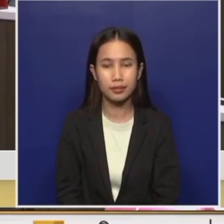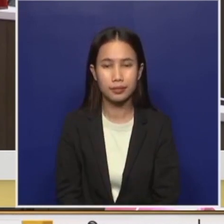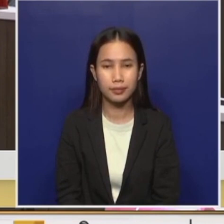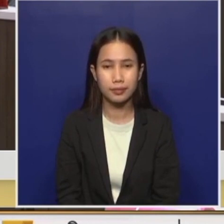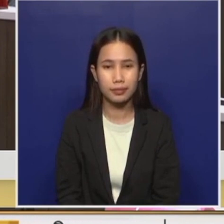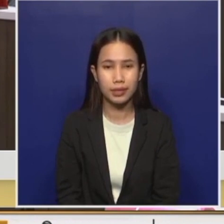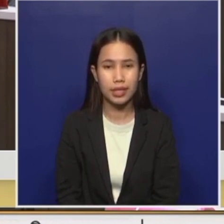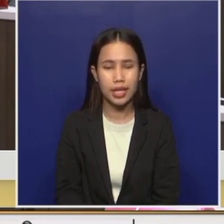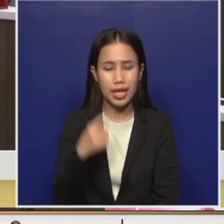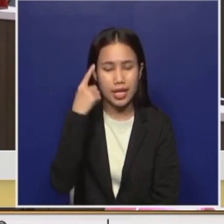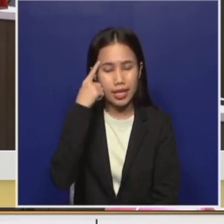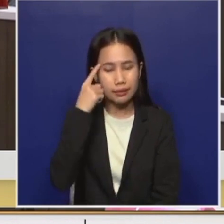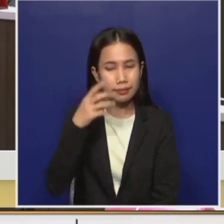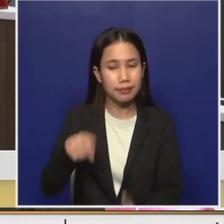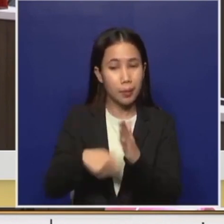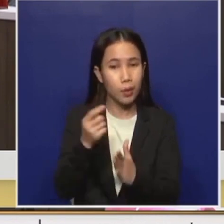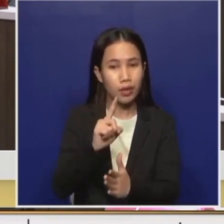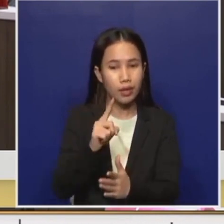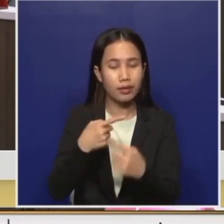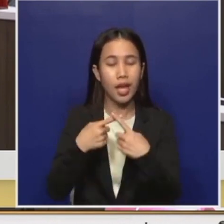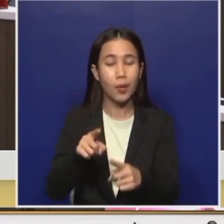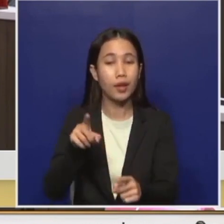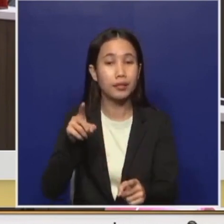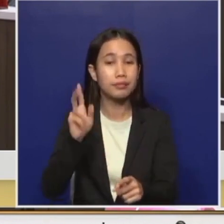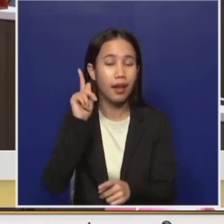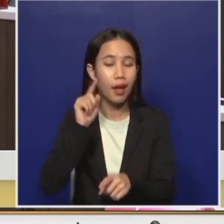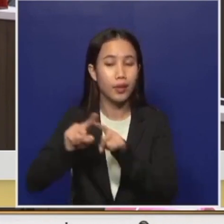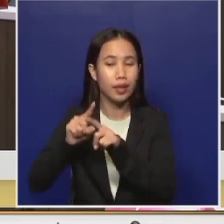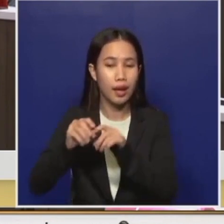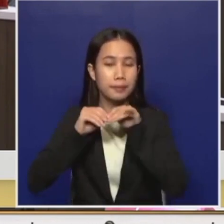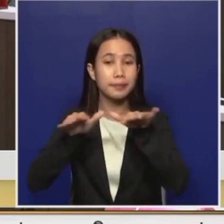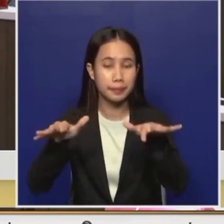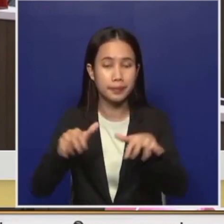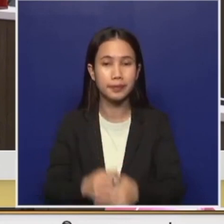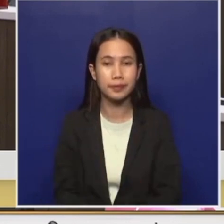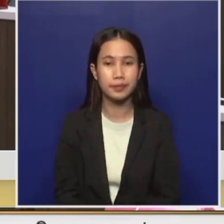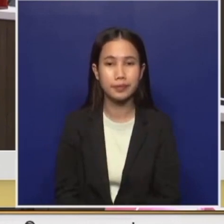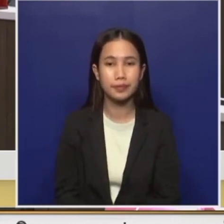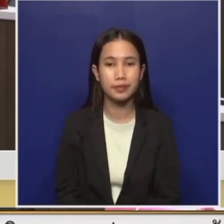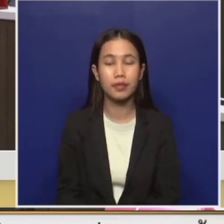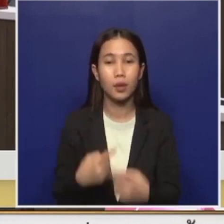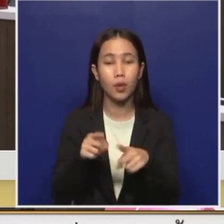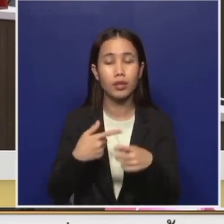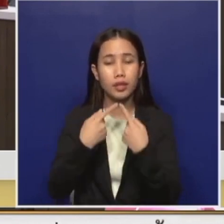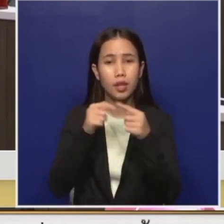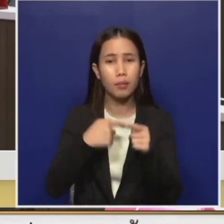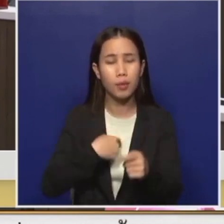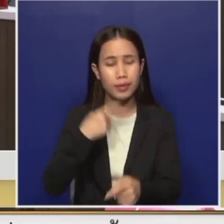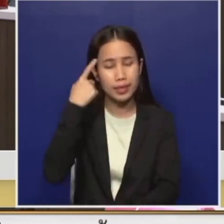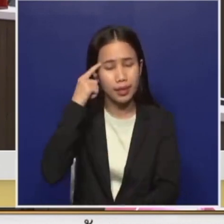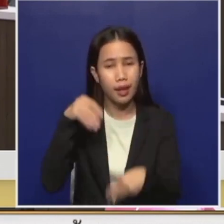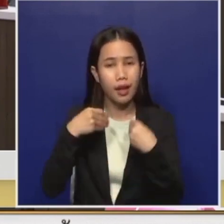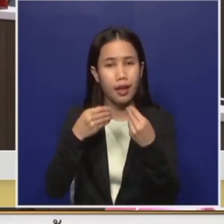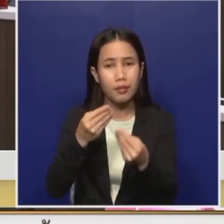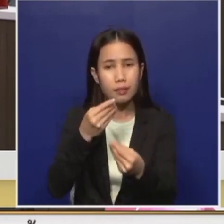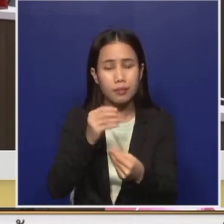ไมสทถามวเกิดจอะไร แตว่าสอมทชเอไปขยายภาพมากประเด็ที่ทานตอบนะครั ที่ทำให้ผมกล้าพูดว่าท่าน